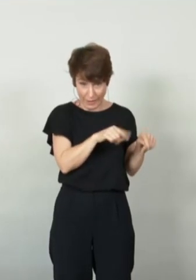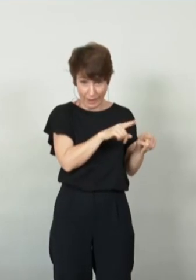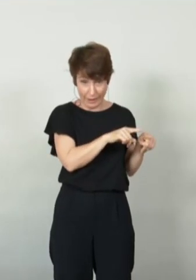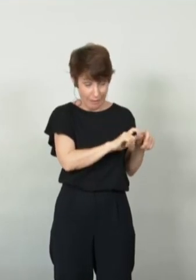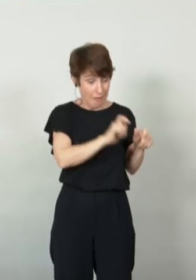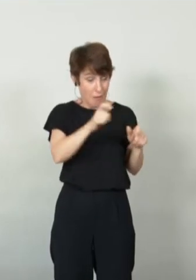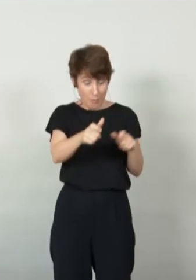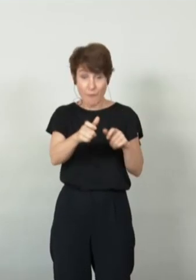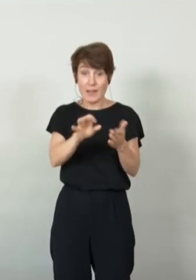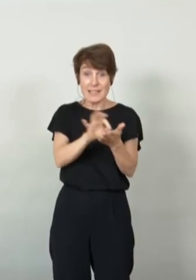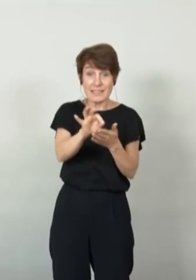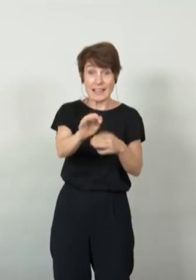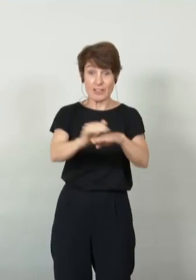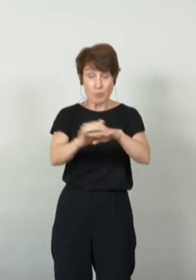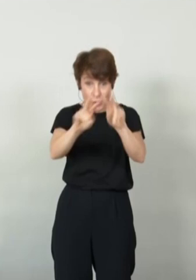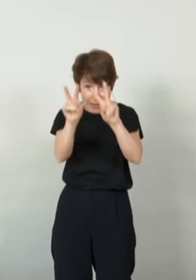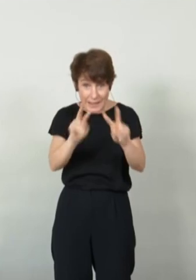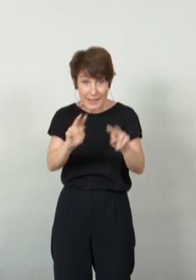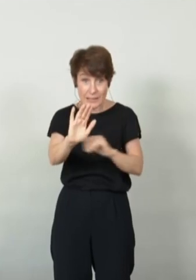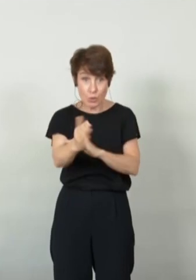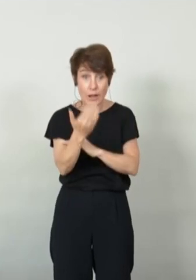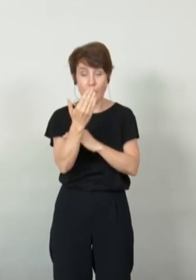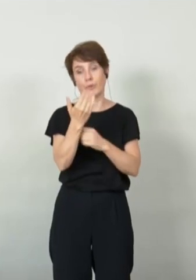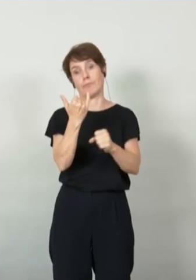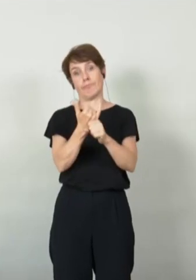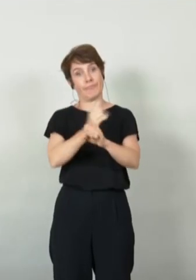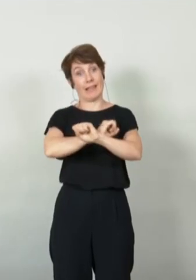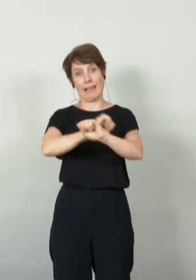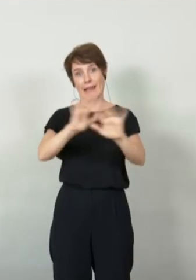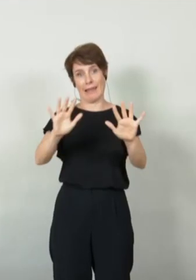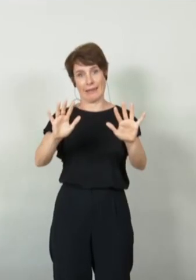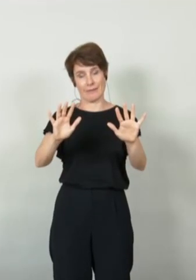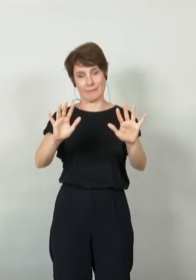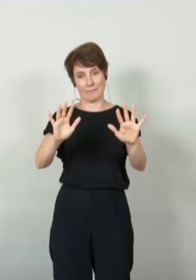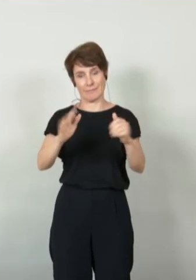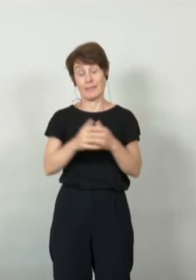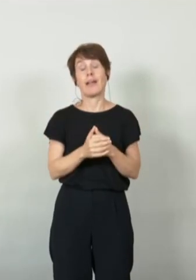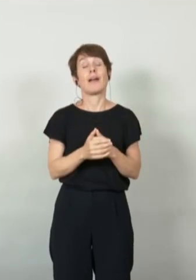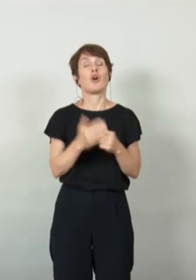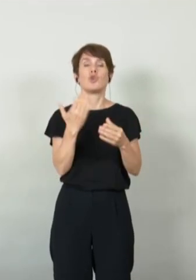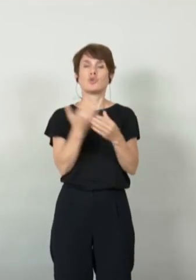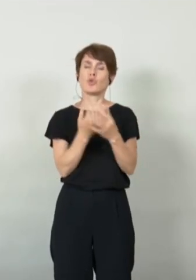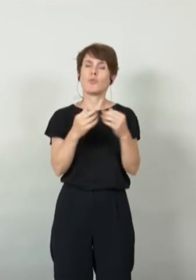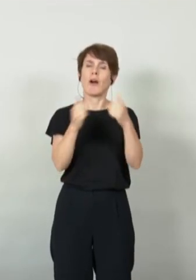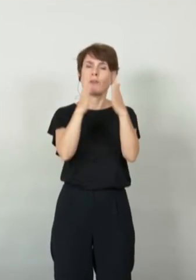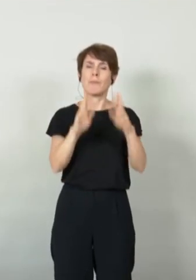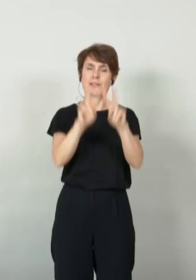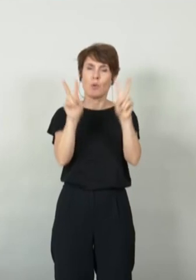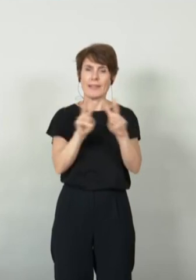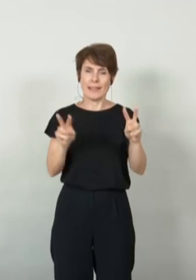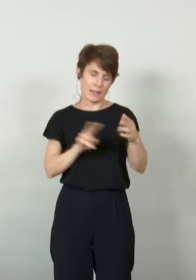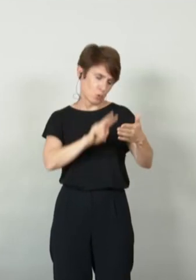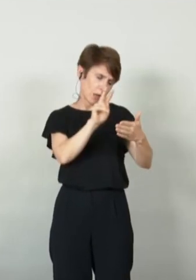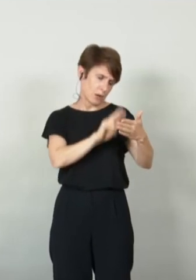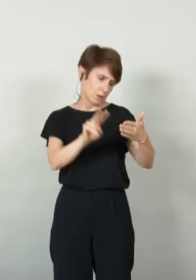auquel toutes vos politiques nous conduisent le document sur la maison de l'Internationale attire l'attention